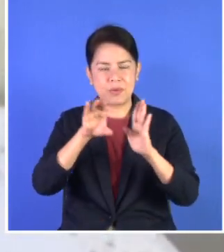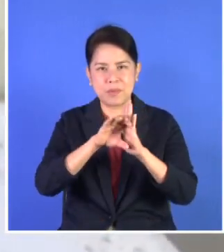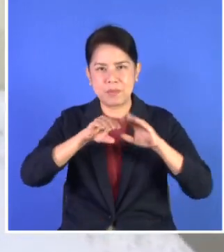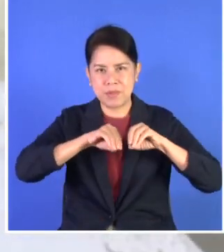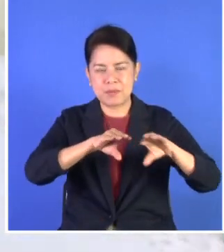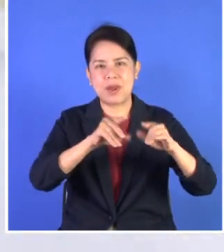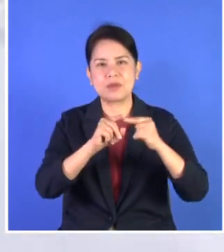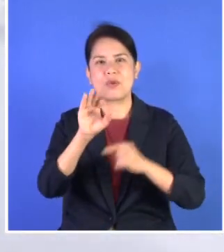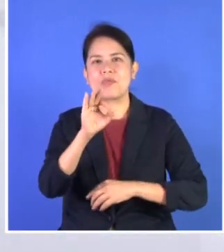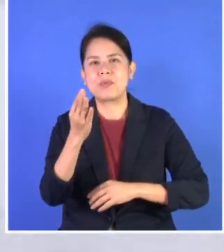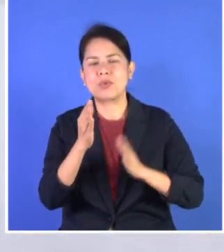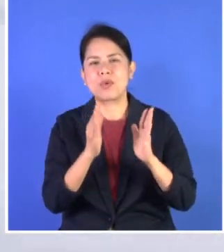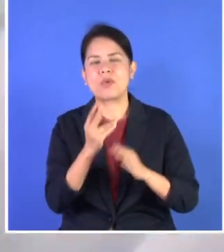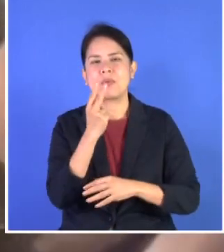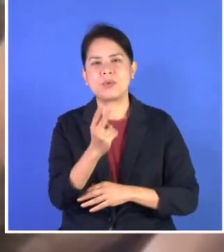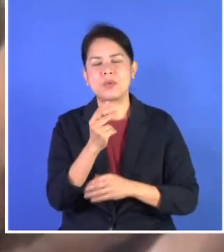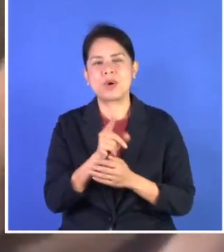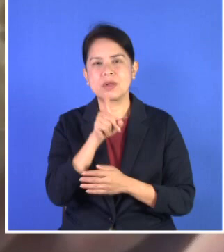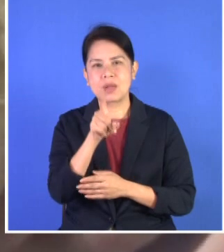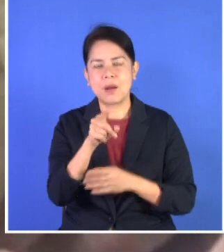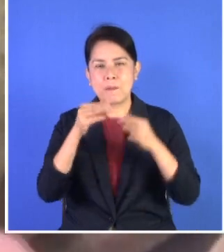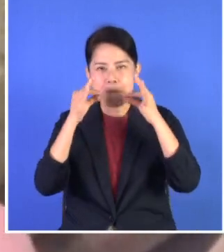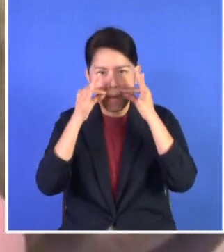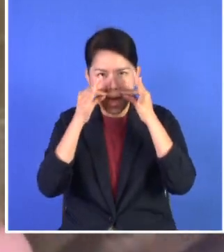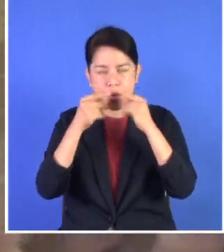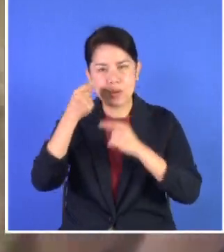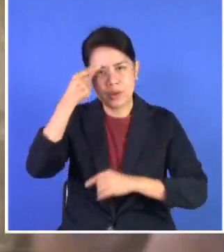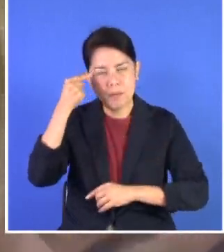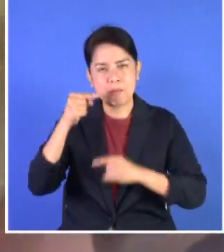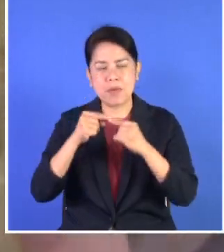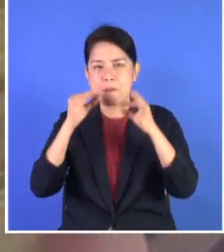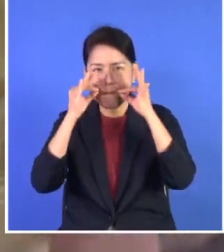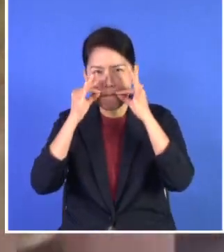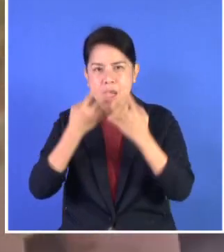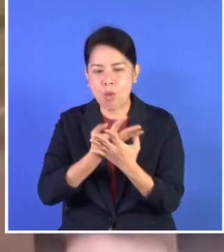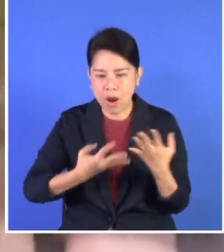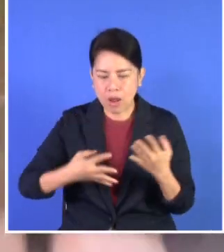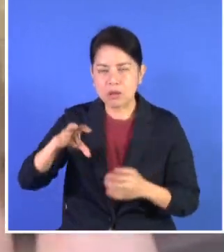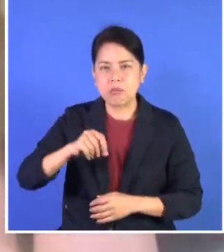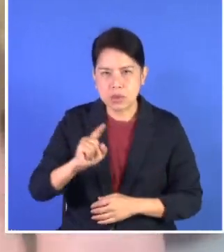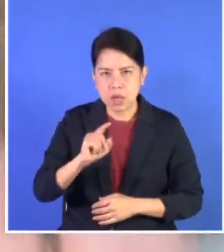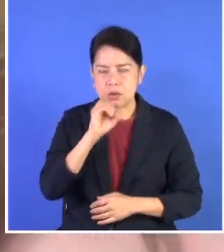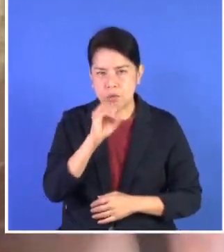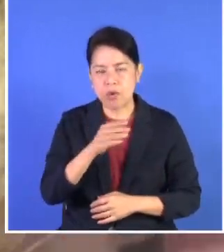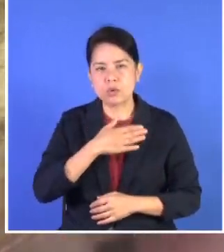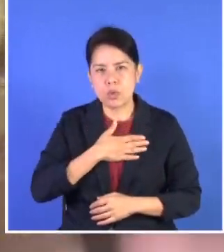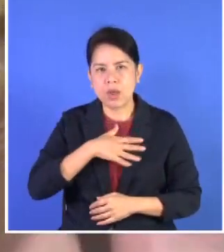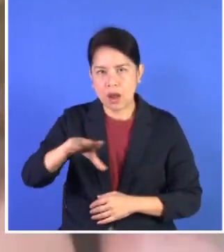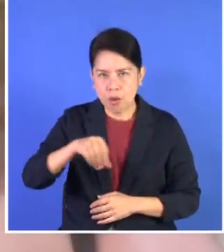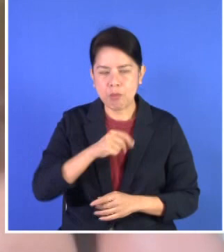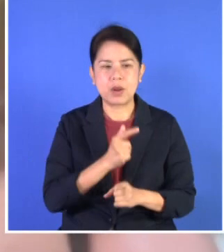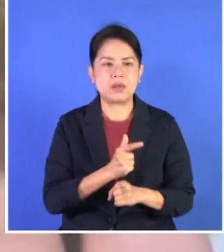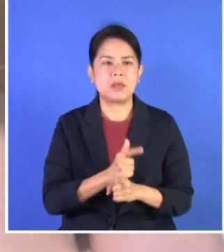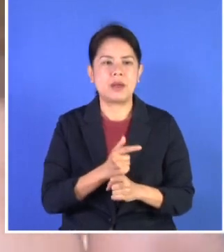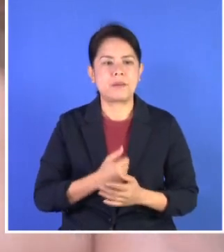เข้ามาดูกันเยอะเลยนะคะแล้วถามว่าเจ้าดำกับเจ้าลายเนี่ยมาจากไหนคุณพัทธมนบอกว่าเก็บมาเลี้ยงแล้วตั้งแต่เก็บมานะพี่แป๊ะ